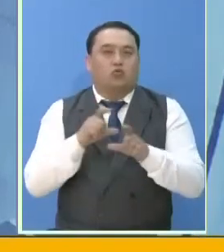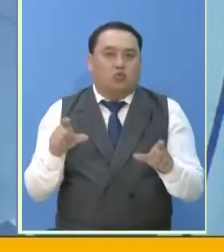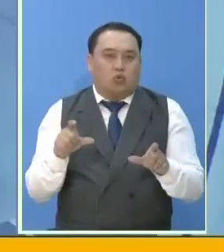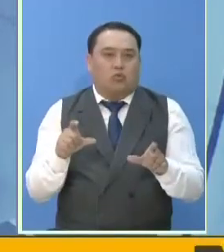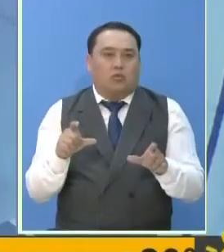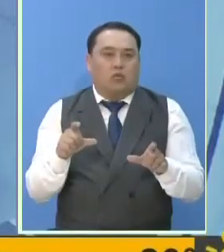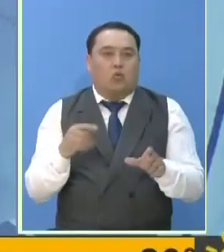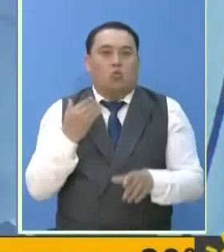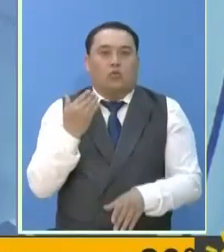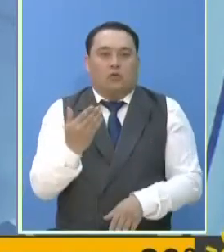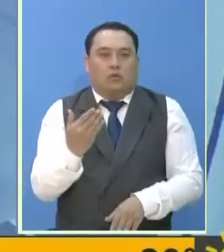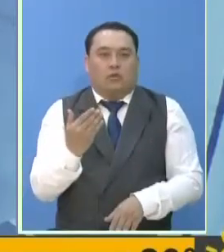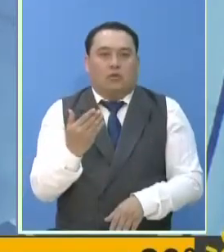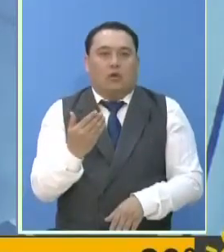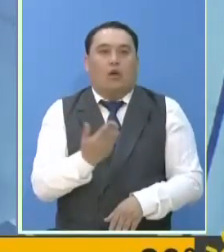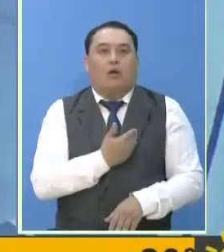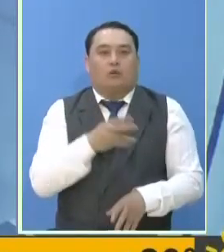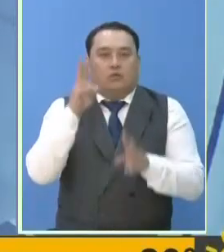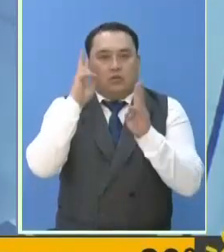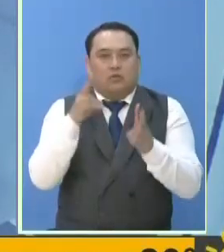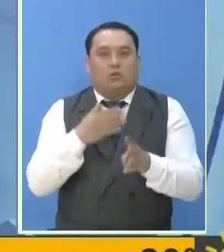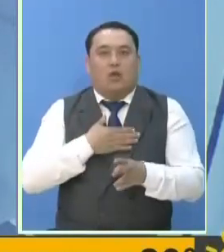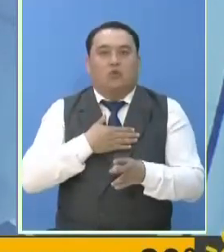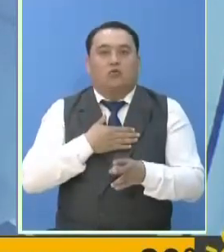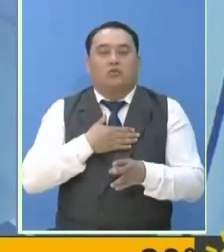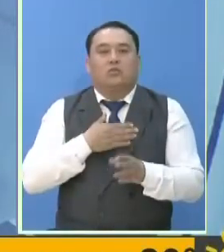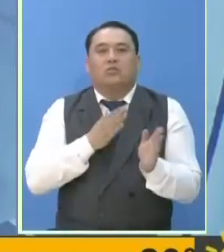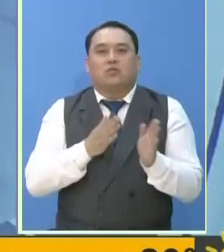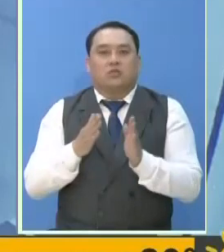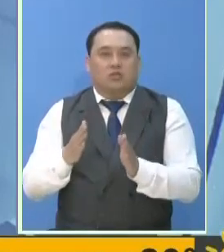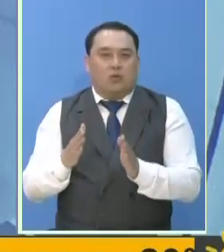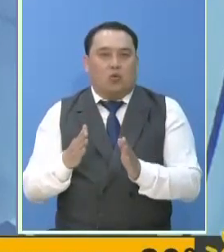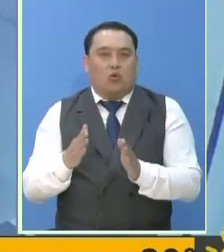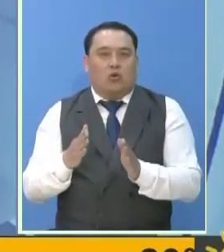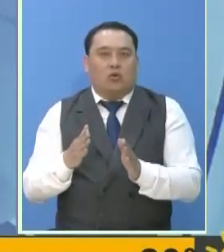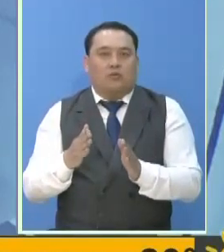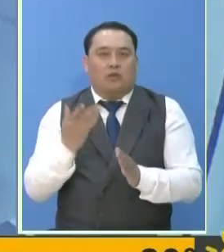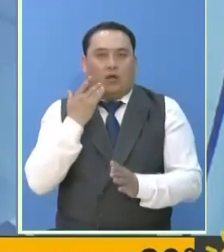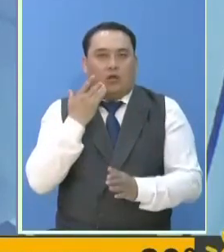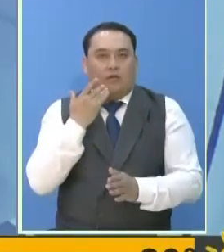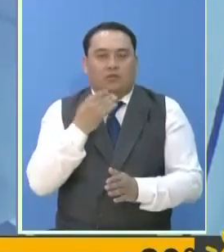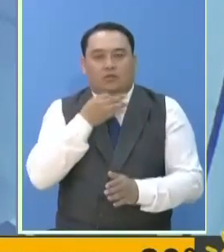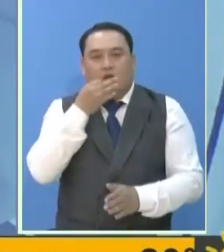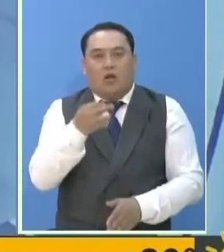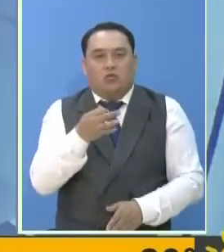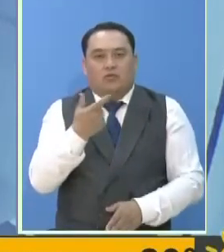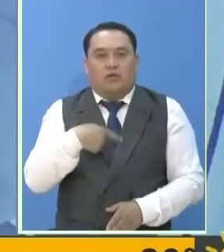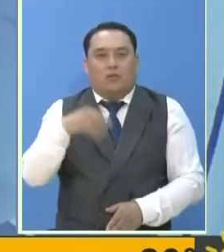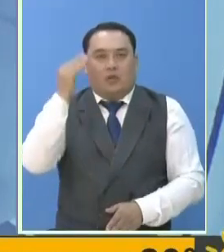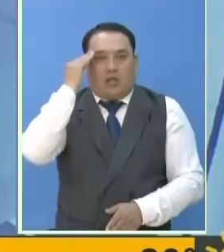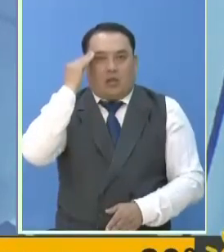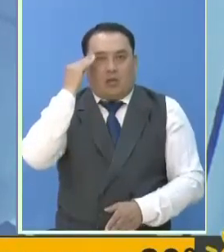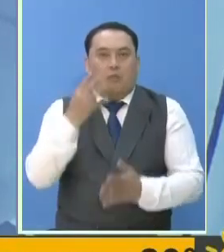тоже у них, они хотя и не знают нашу систему изнутри, но тем не менее все время они смело высказывают свои мнения,